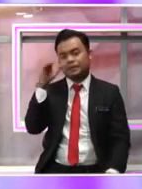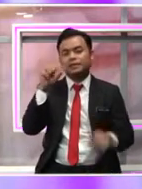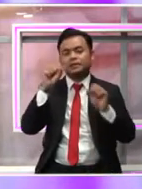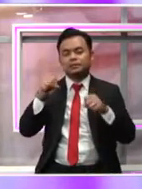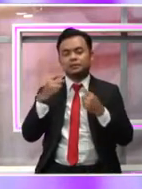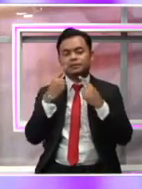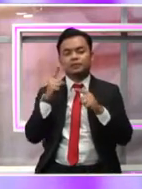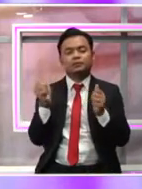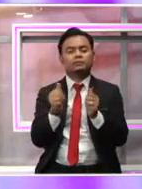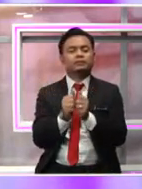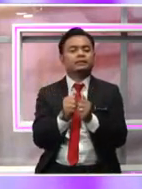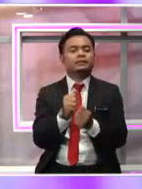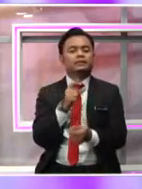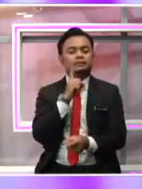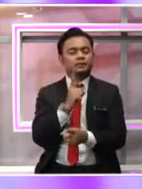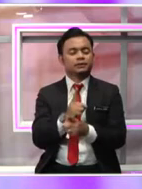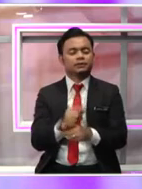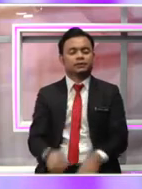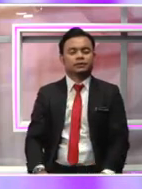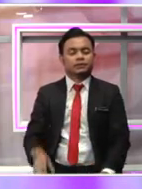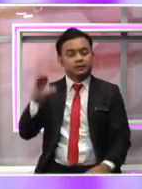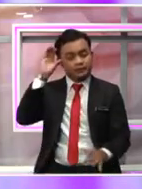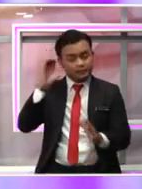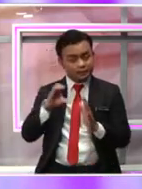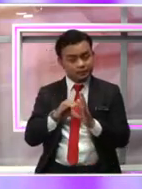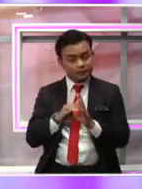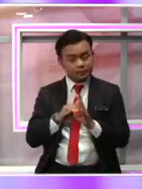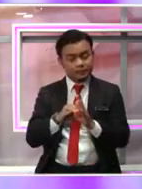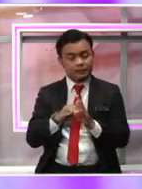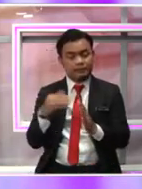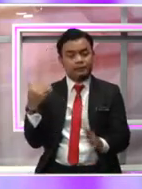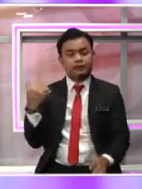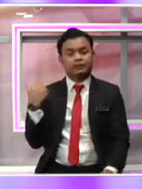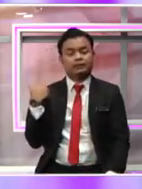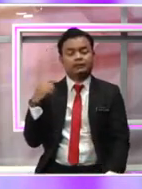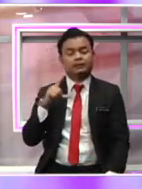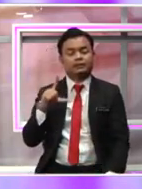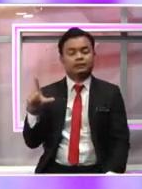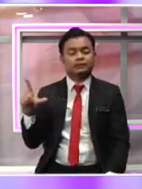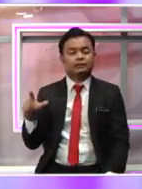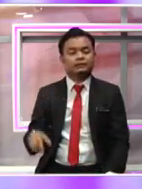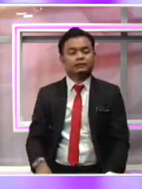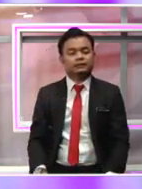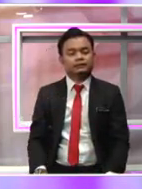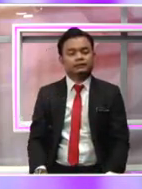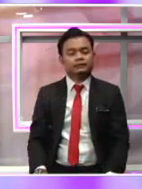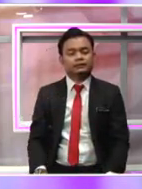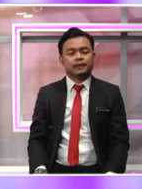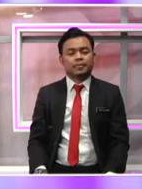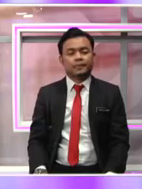keempat Nisa Baiklah Sera sekan gambar yang keempat ini sedikit menyerupai